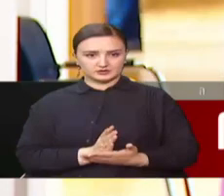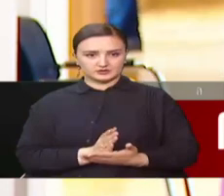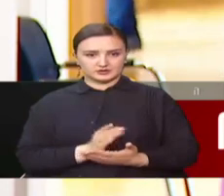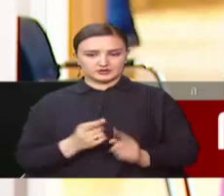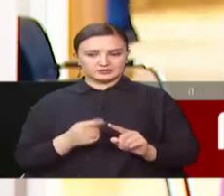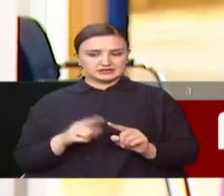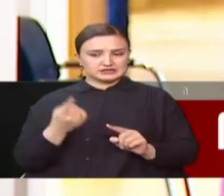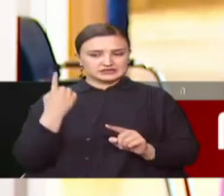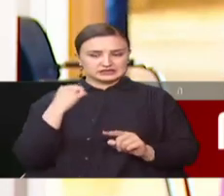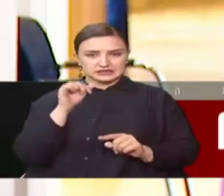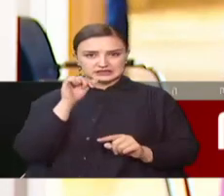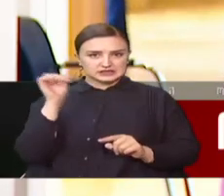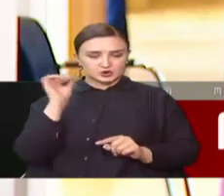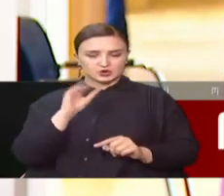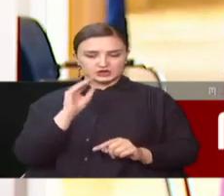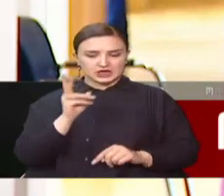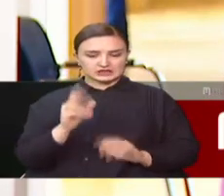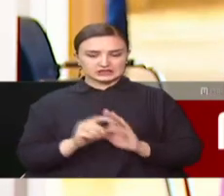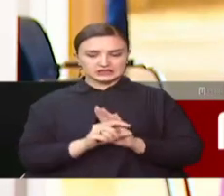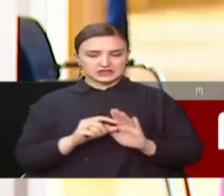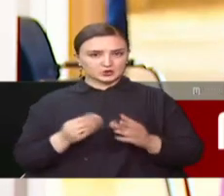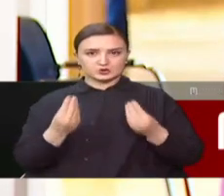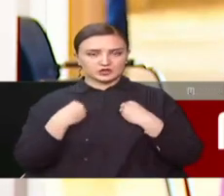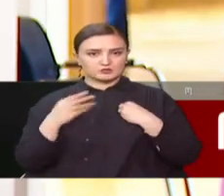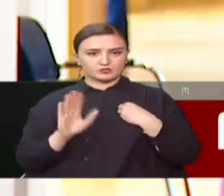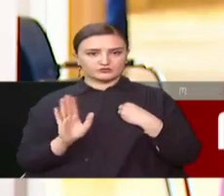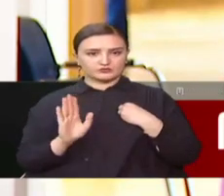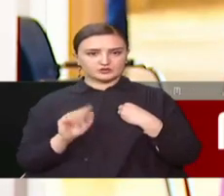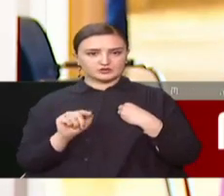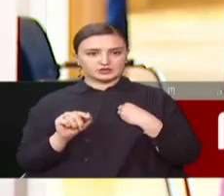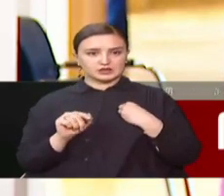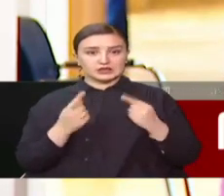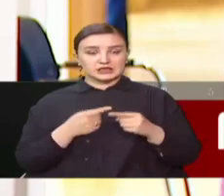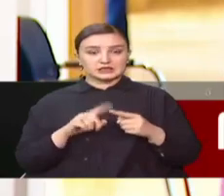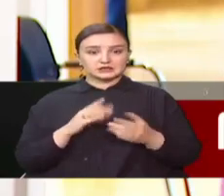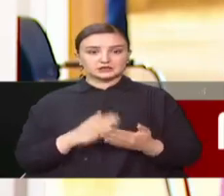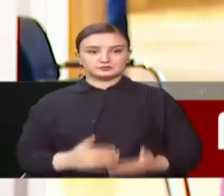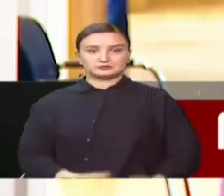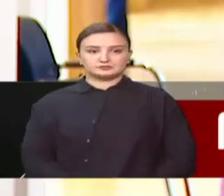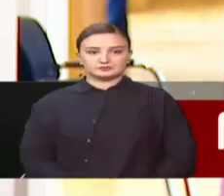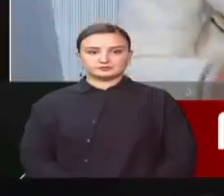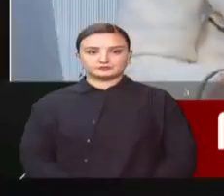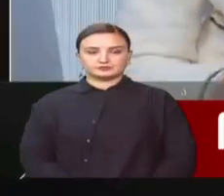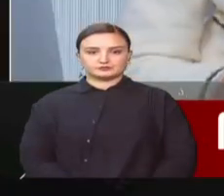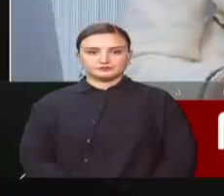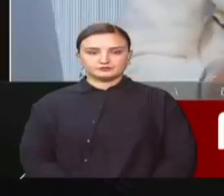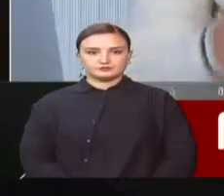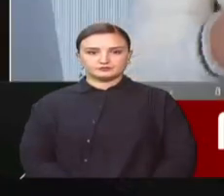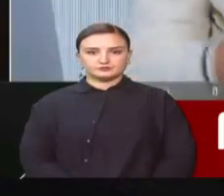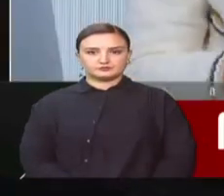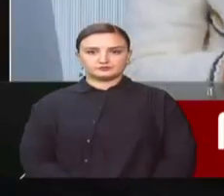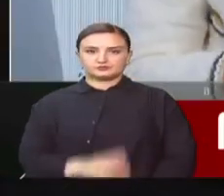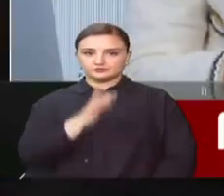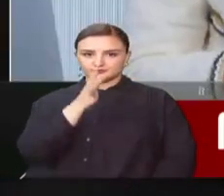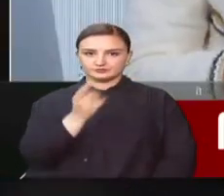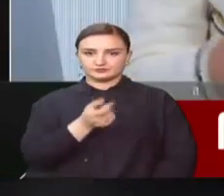წინა წელს, როდესაც კანდიდატის სტატუსი არ მივიღეთ. აი ეს არის ხელისუფლების პასუხისგებლობა. ჩვენი პოზიცია უბრალოდ ცოტა დრო გვაქვს, ერთი